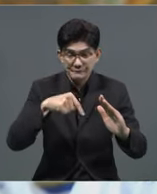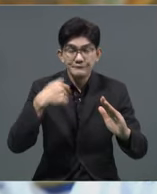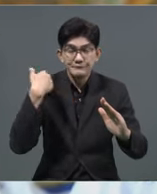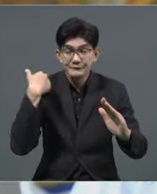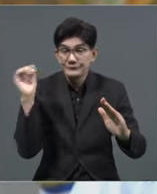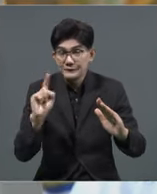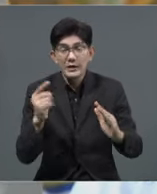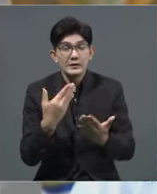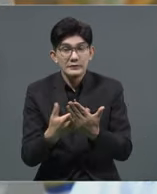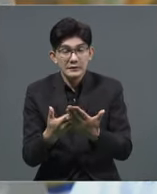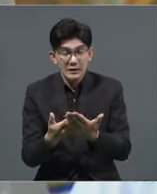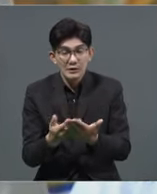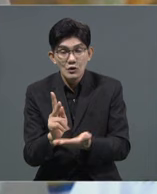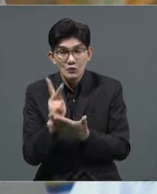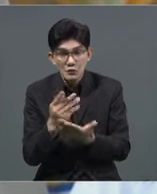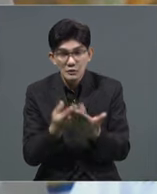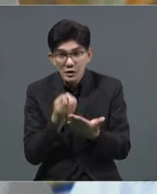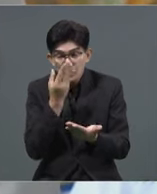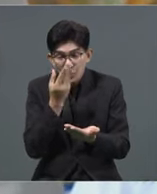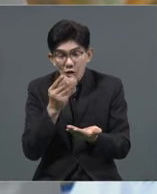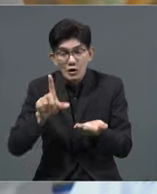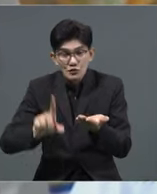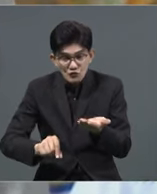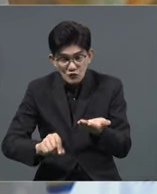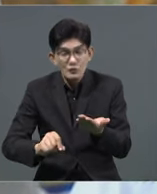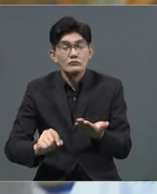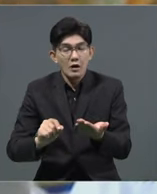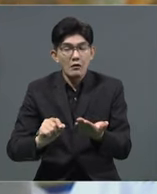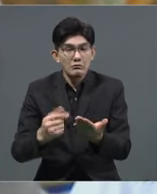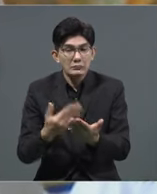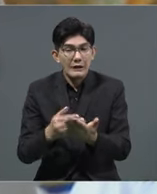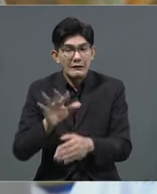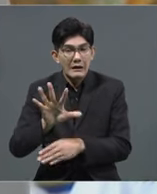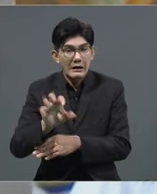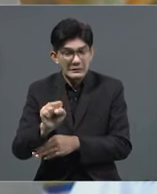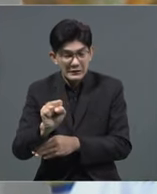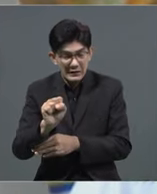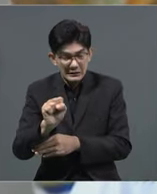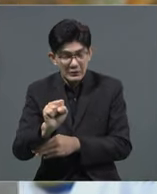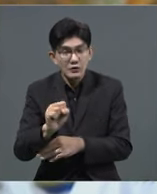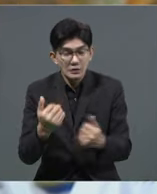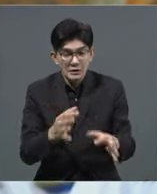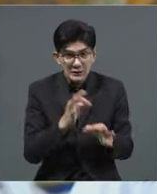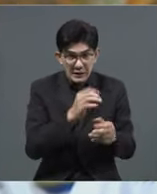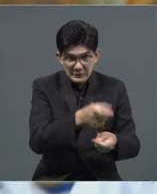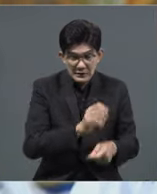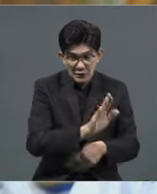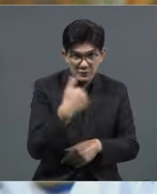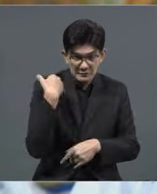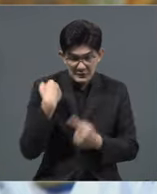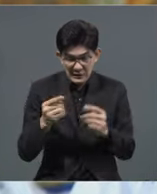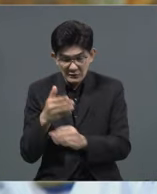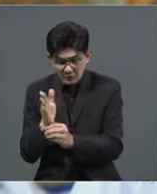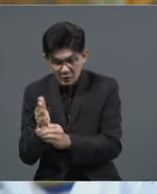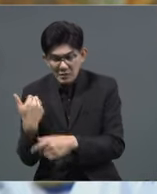มีเงินสินเชื่อดอกเบี้ยต่ำให้ 500,000 ได้นะครับอันนี้ก็เป็นธกส.นะครับของออมสินวันนี้เขาไม่ได้มาด้วยแต่ว่